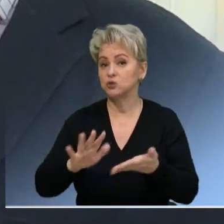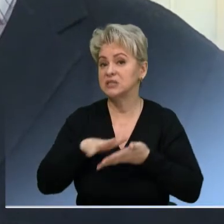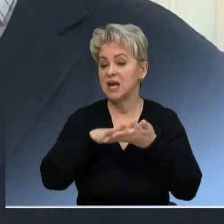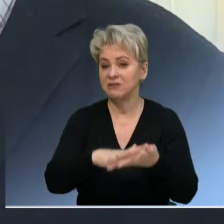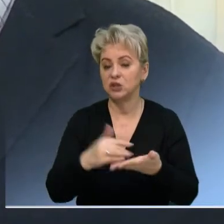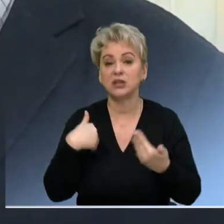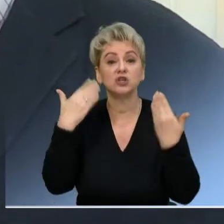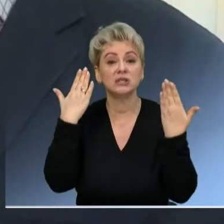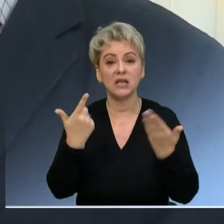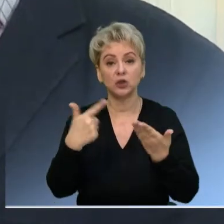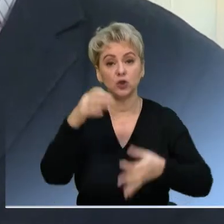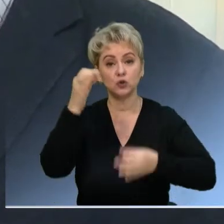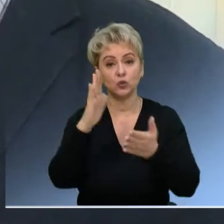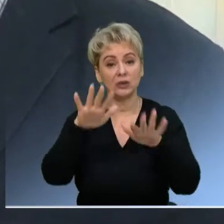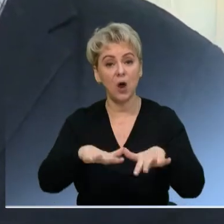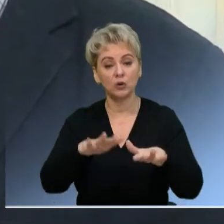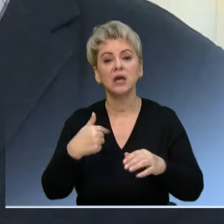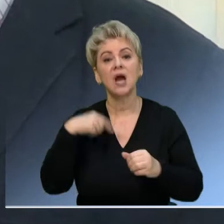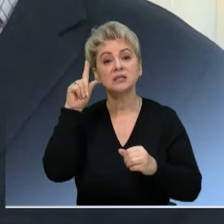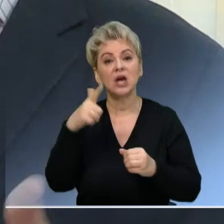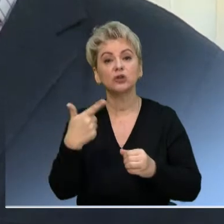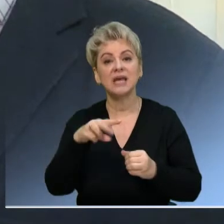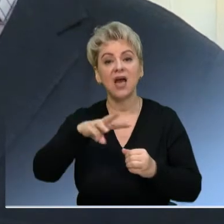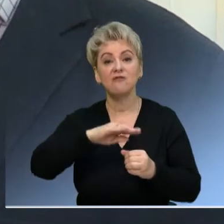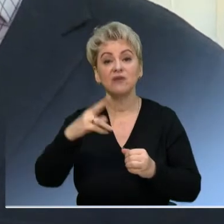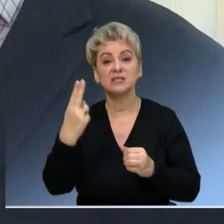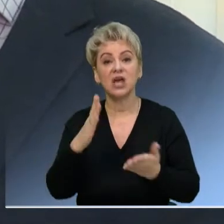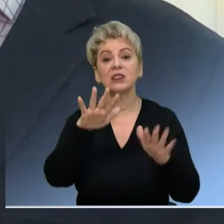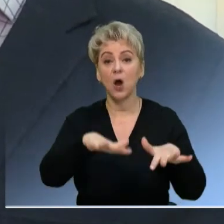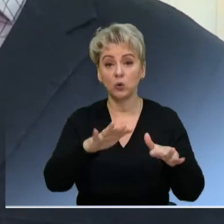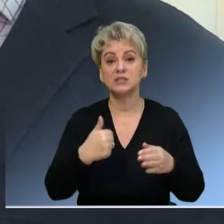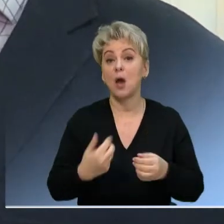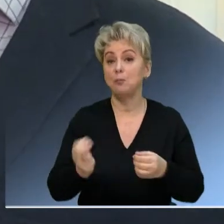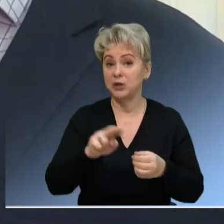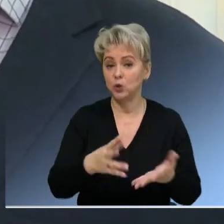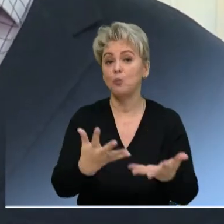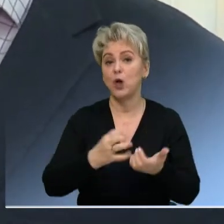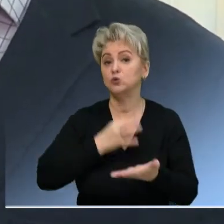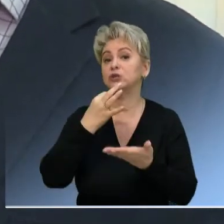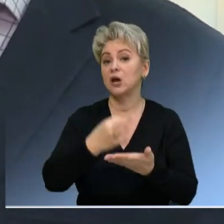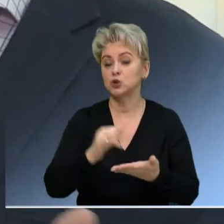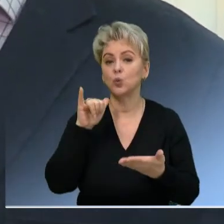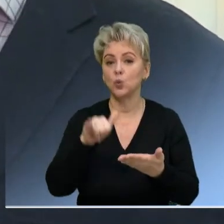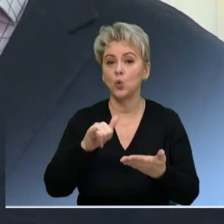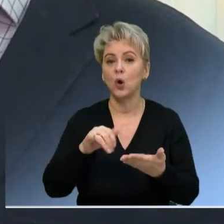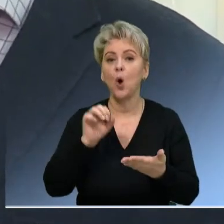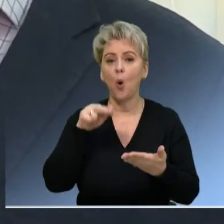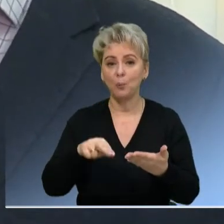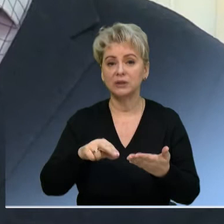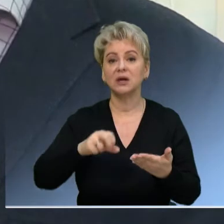не знаю даже, где суд находится. Но я знаю, где находится МФЦ. Я смогу прийти сюда и, получив консультацию у